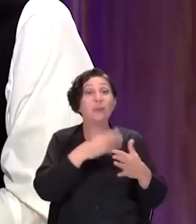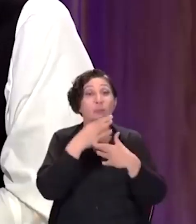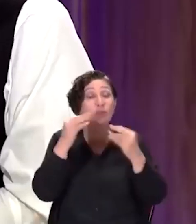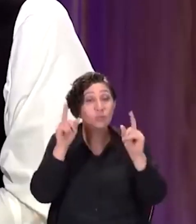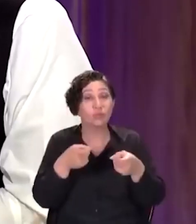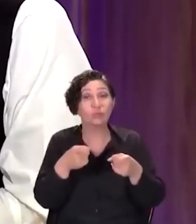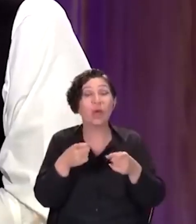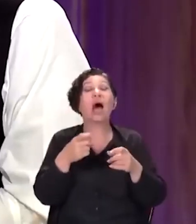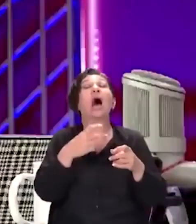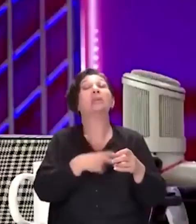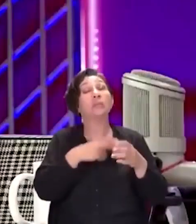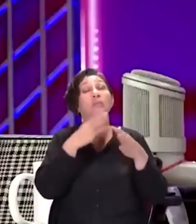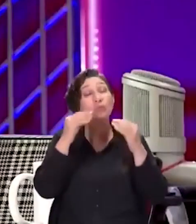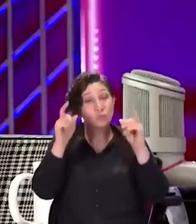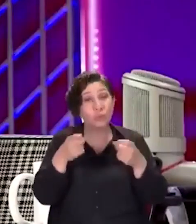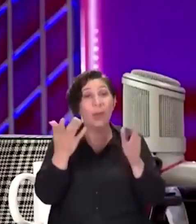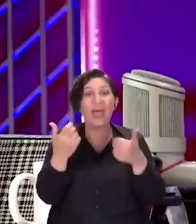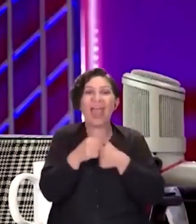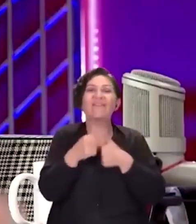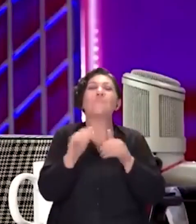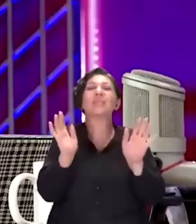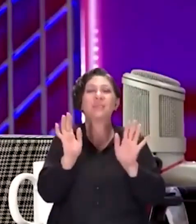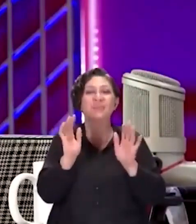buldun mu? Aşkta mutluluğu buldum ama evli değilim şu